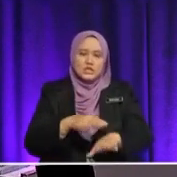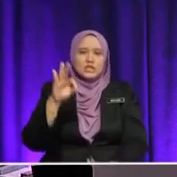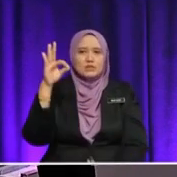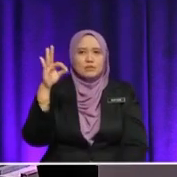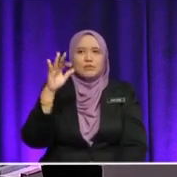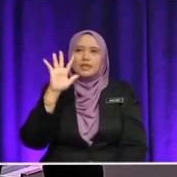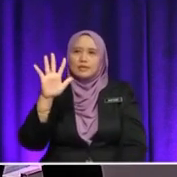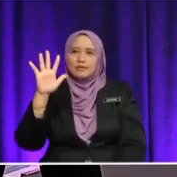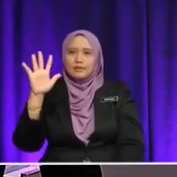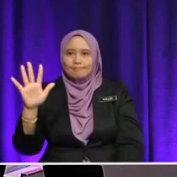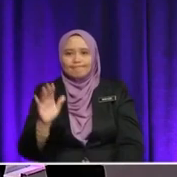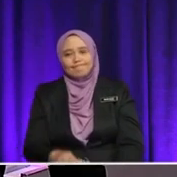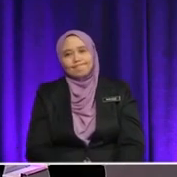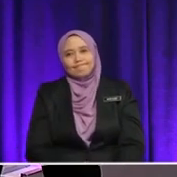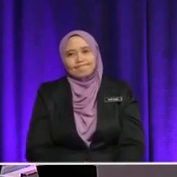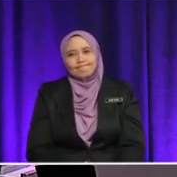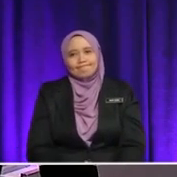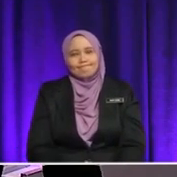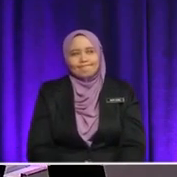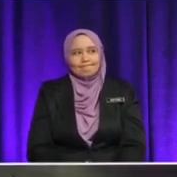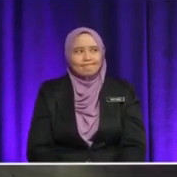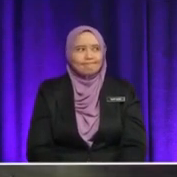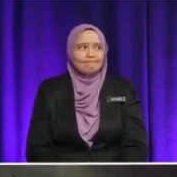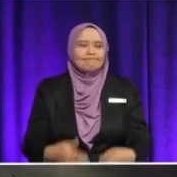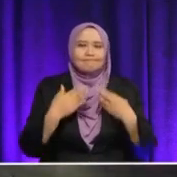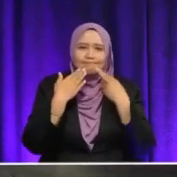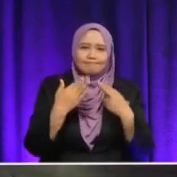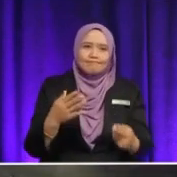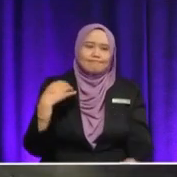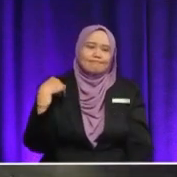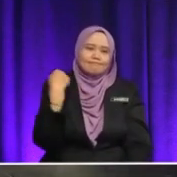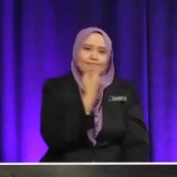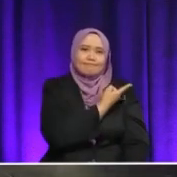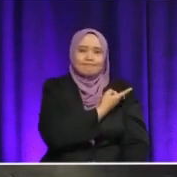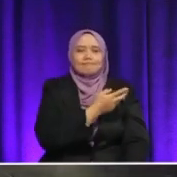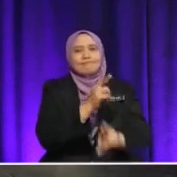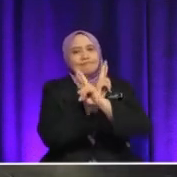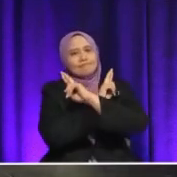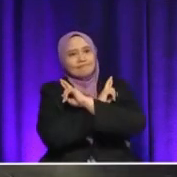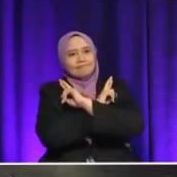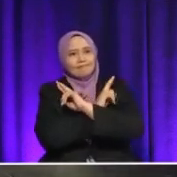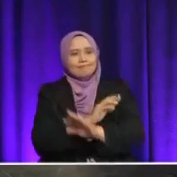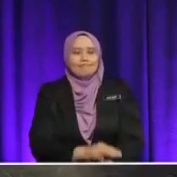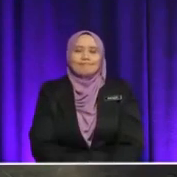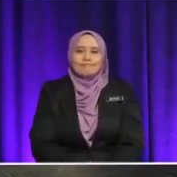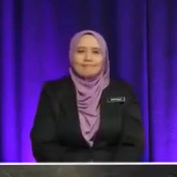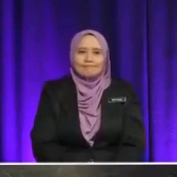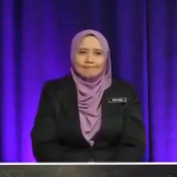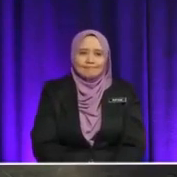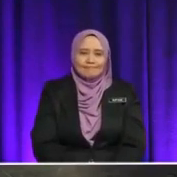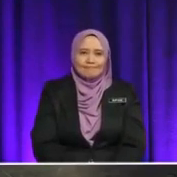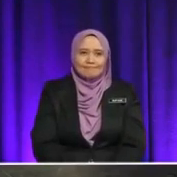Oke Baik terima kasih go-ride sekali ini kitena benci rehat saya kepada anda semua jagoannya spasi di